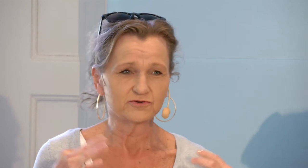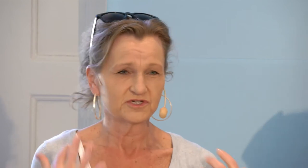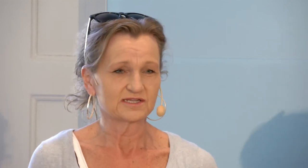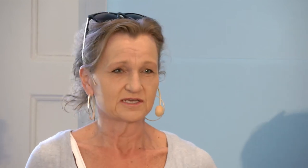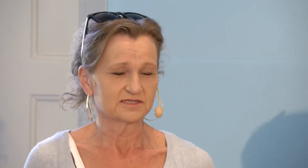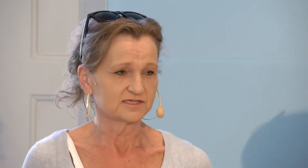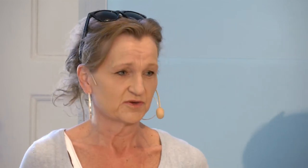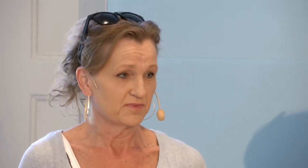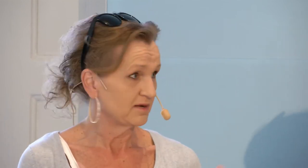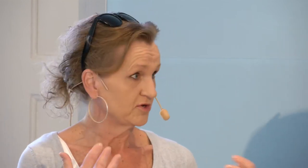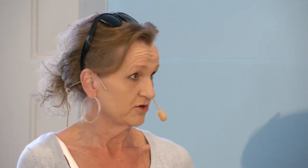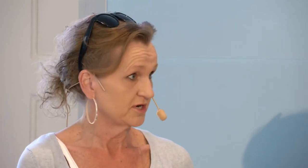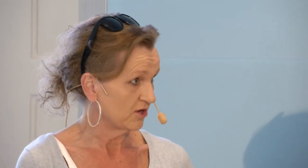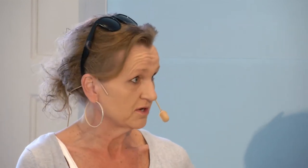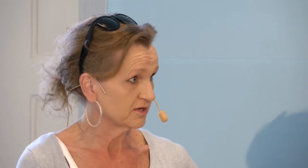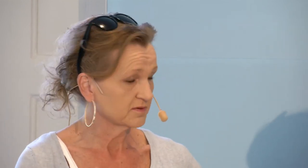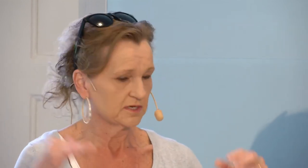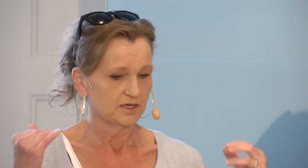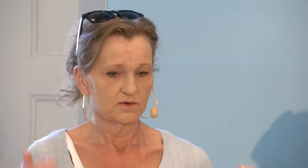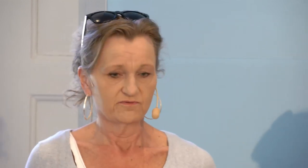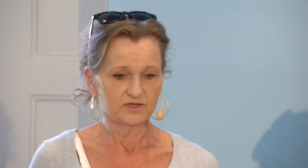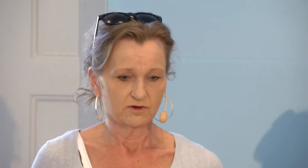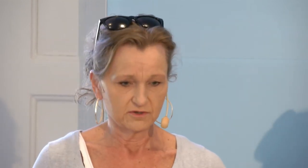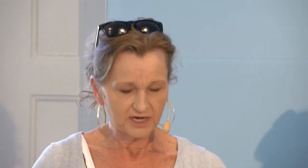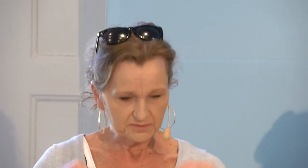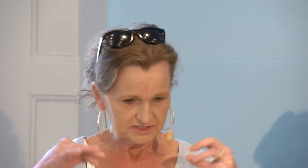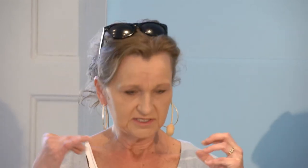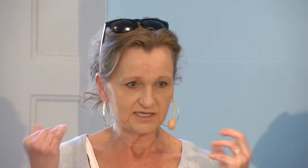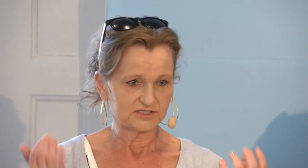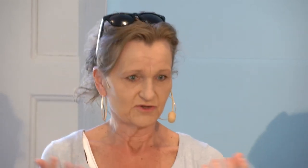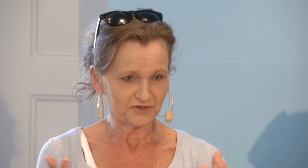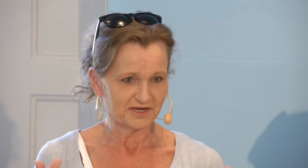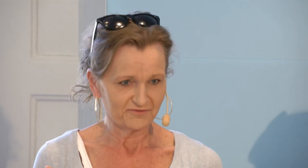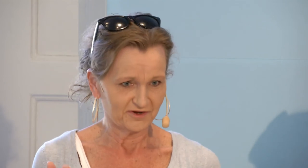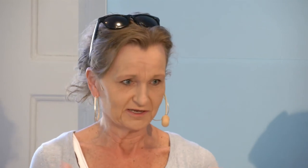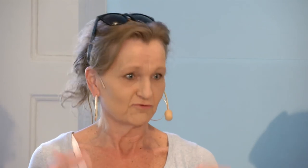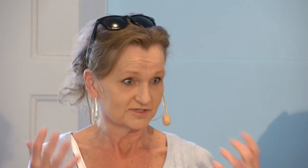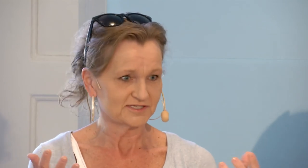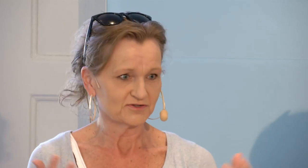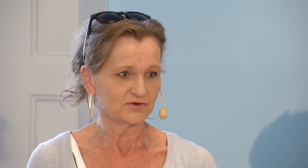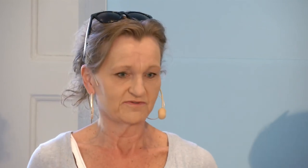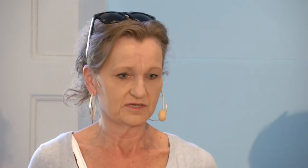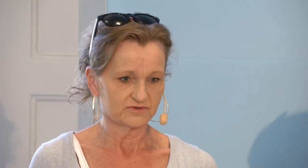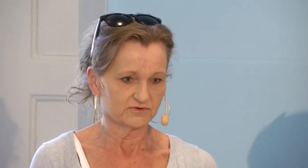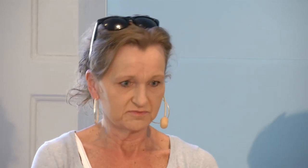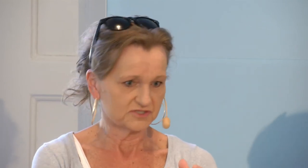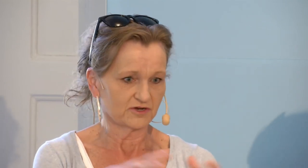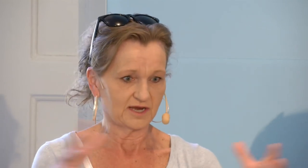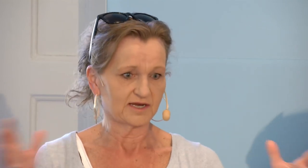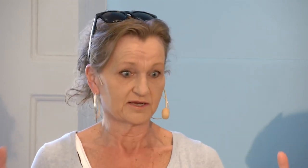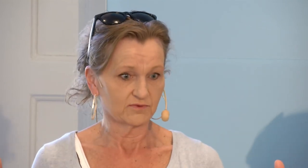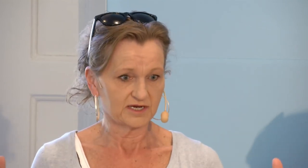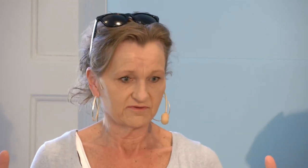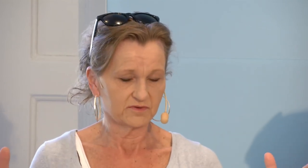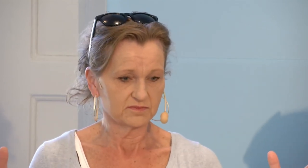vi har ju gjort allt detta som Malmö gör idag. Och vi har skärpt tillstånden för alkoholtillstånd. Vi är ute och